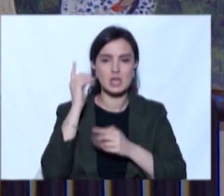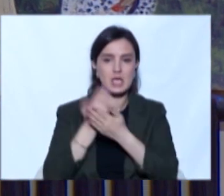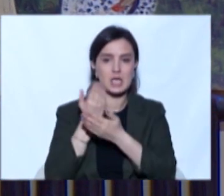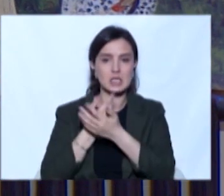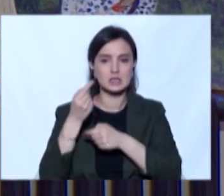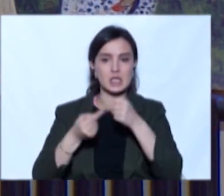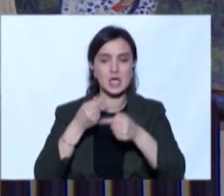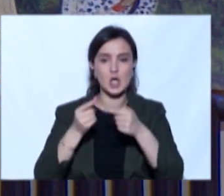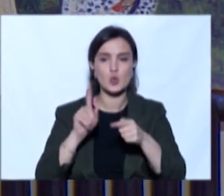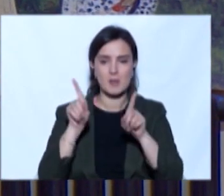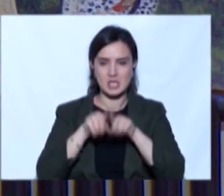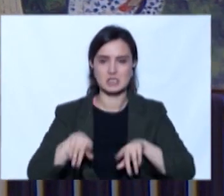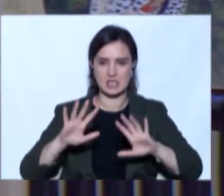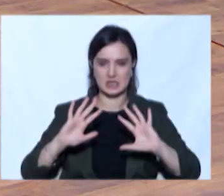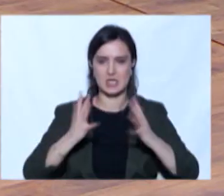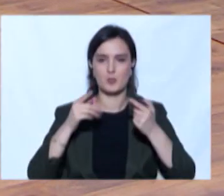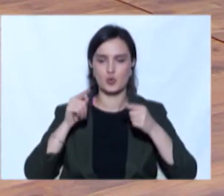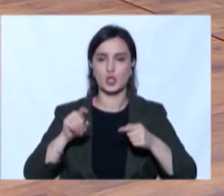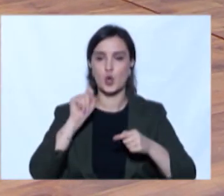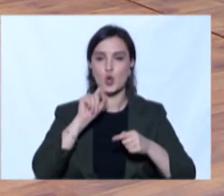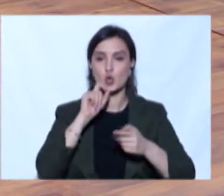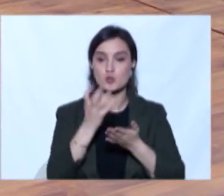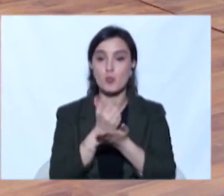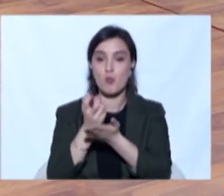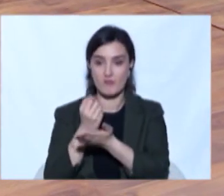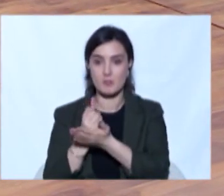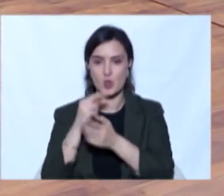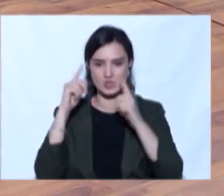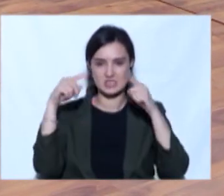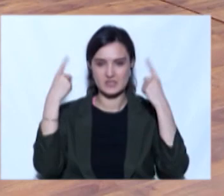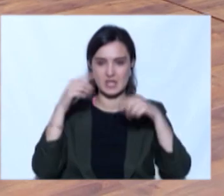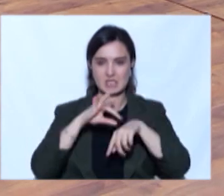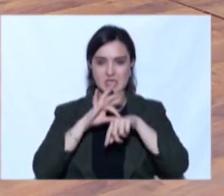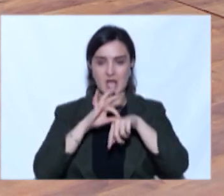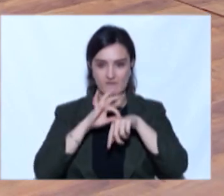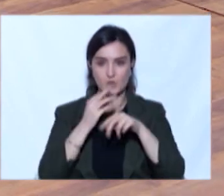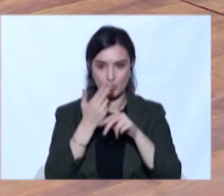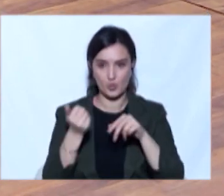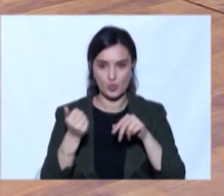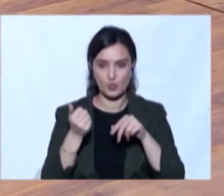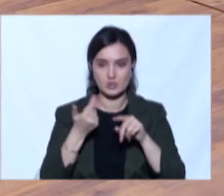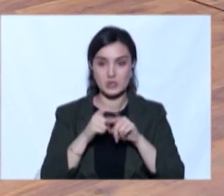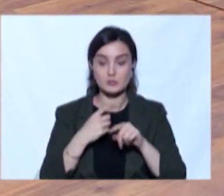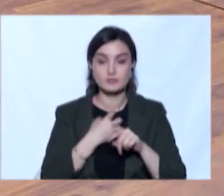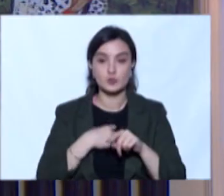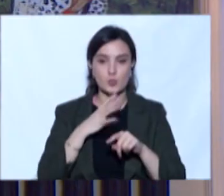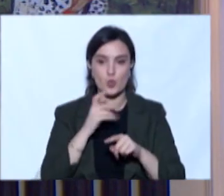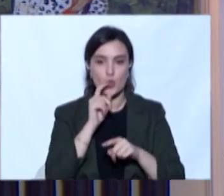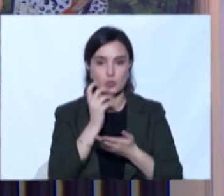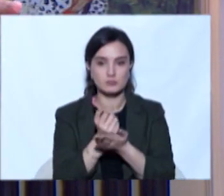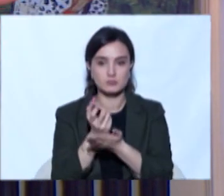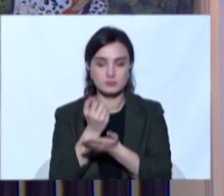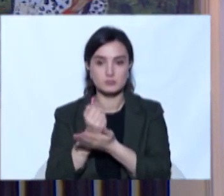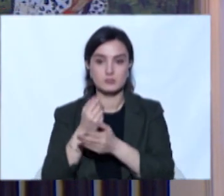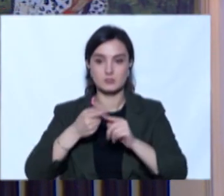რომ ასე ხდებოდა ოქროს მოპოვება ხო ცხვრის ტყავით და ოქროს მოპოვებას ძალიან დიდი მნიშვნელობა ჰქონდა და